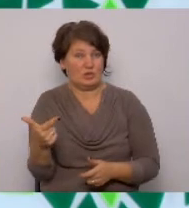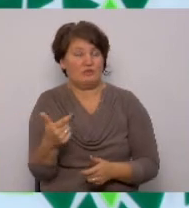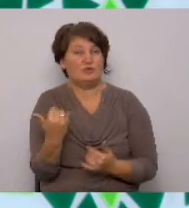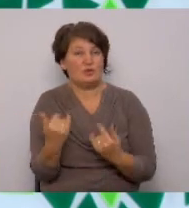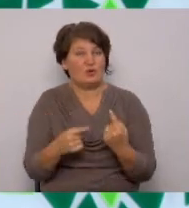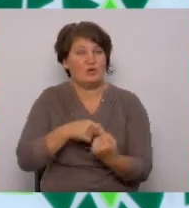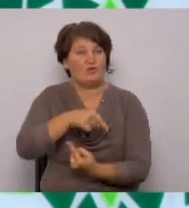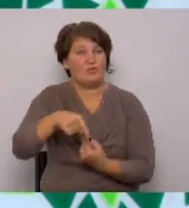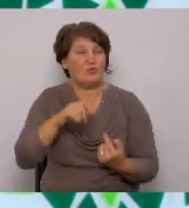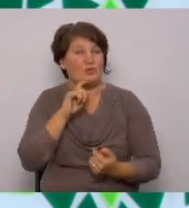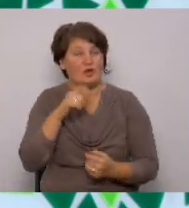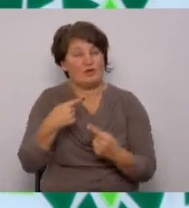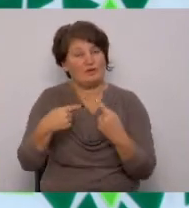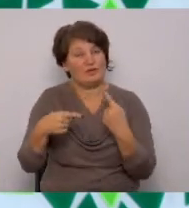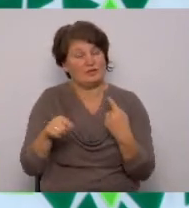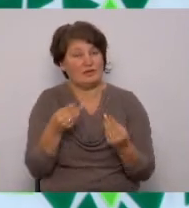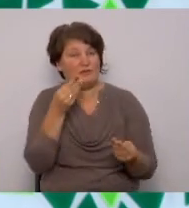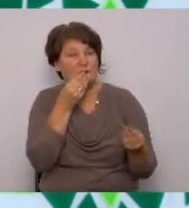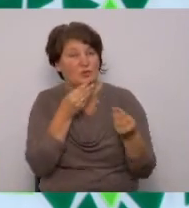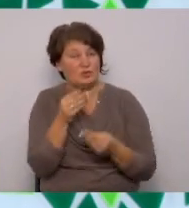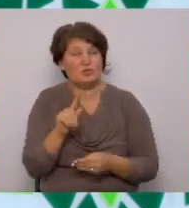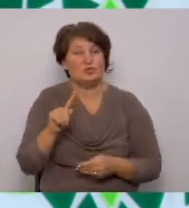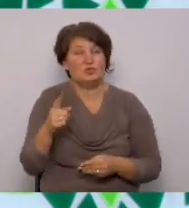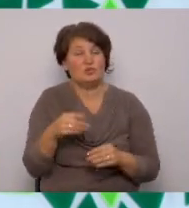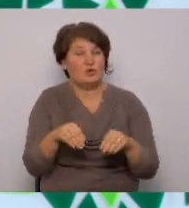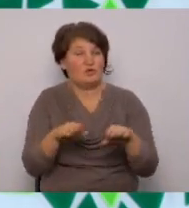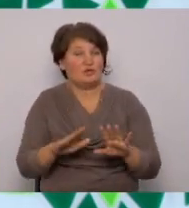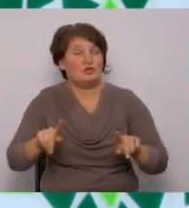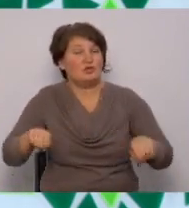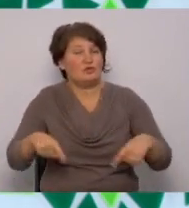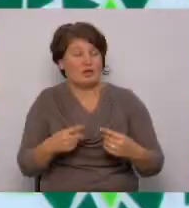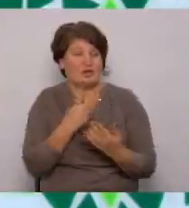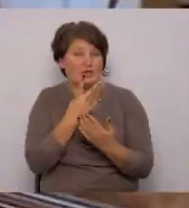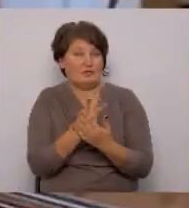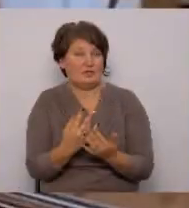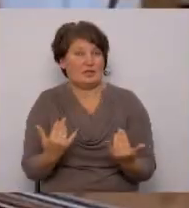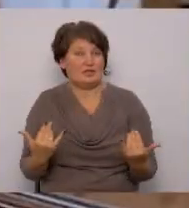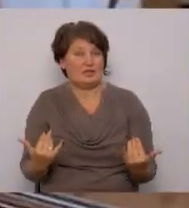в Україні. Як відрізнити купюру від підробки та чому її вирішили створити – дивіться далі.